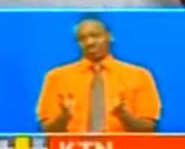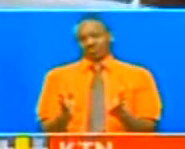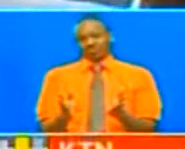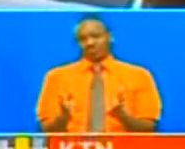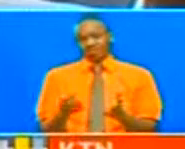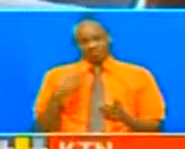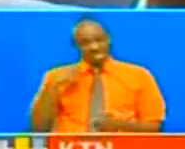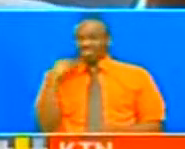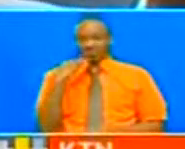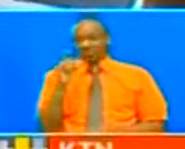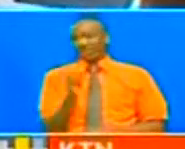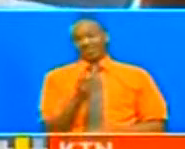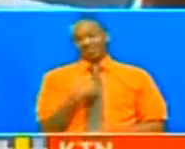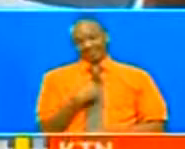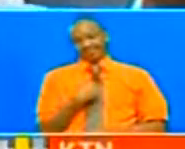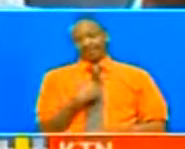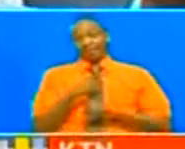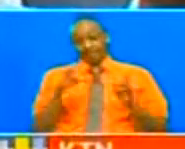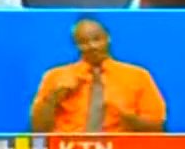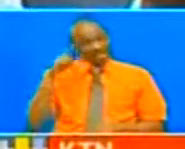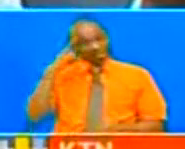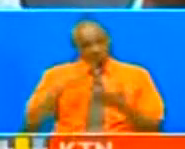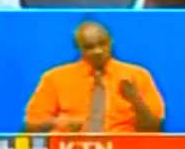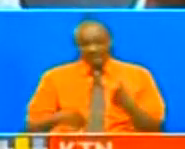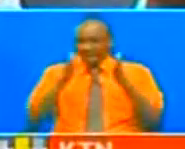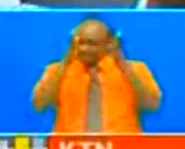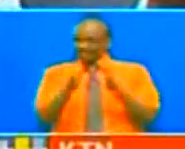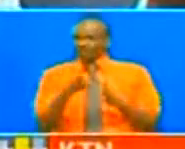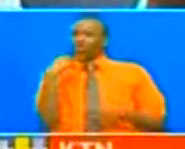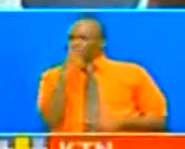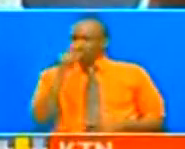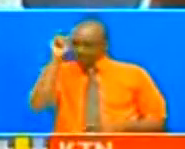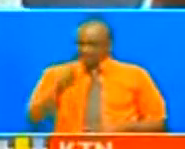I'm not a criminal, but I think the person who